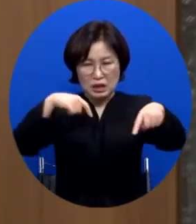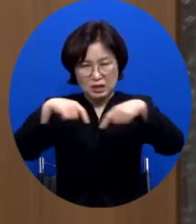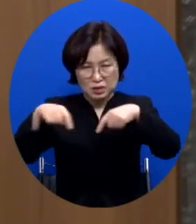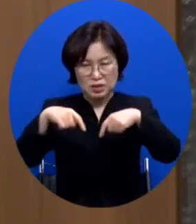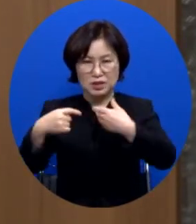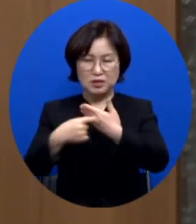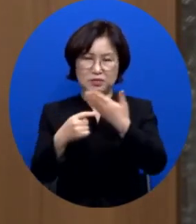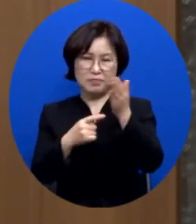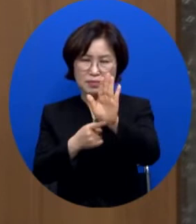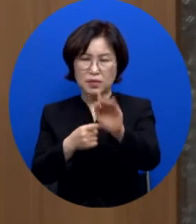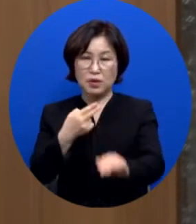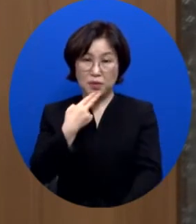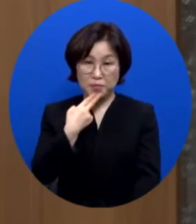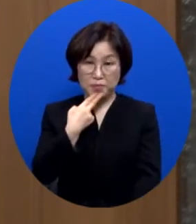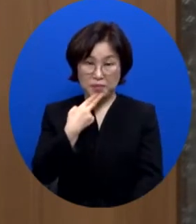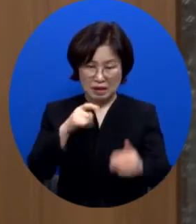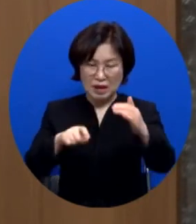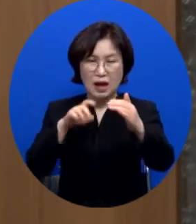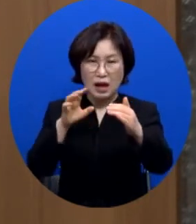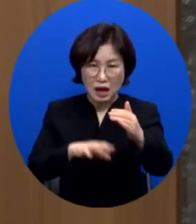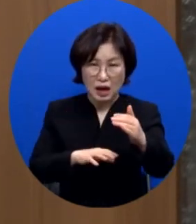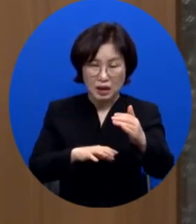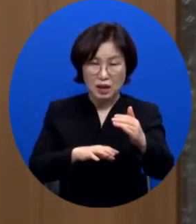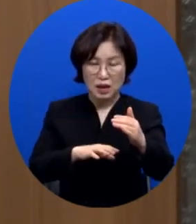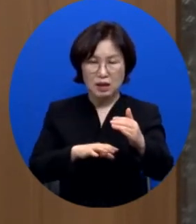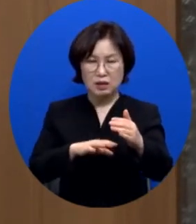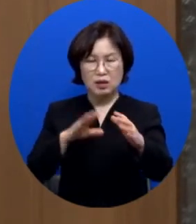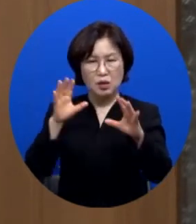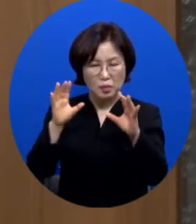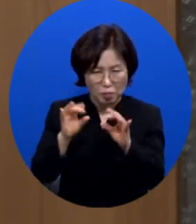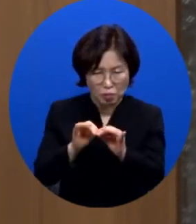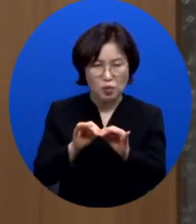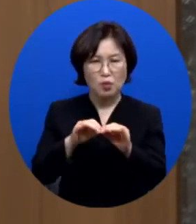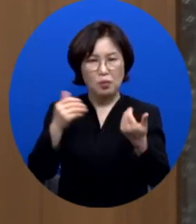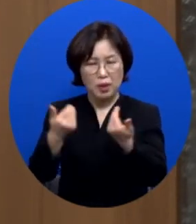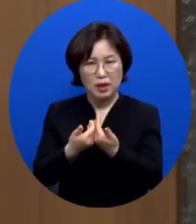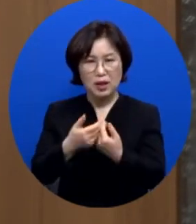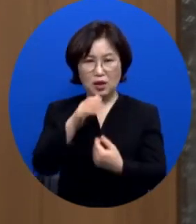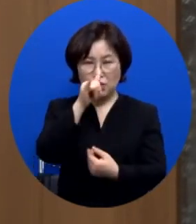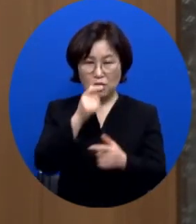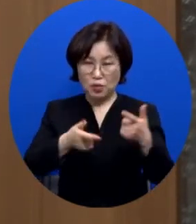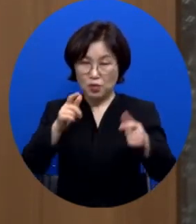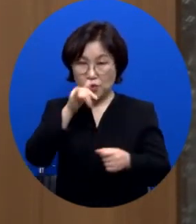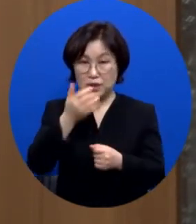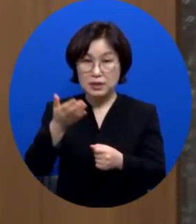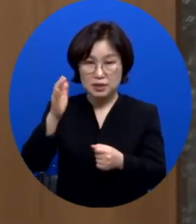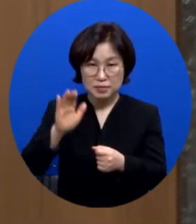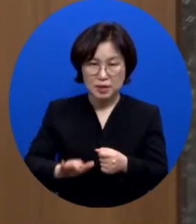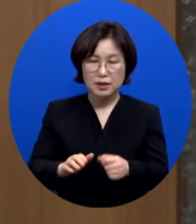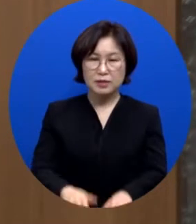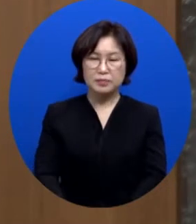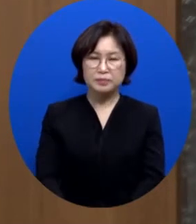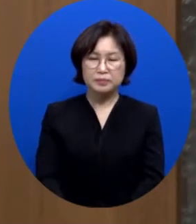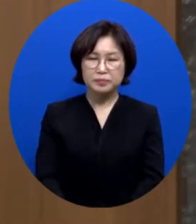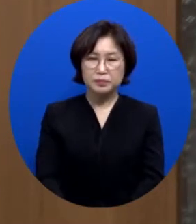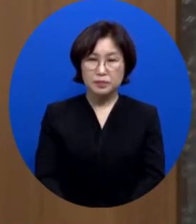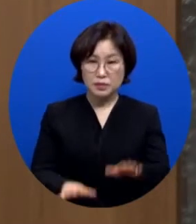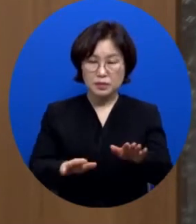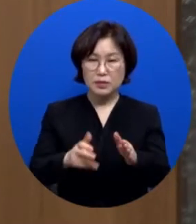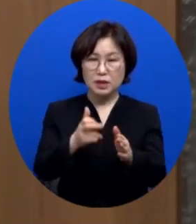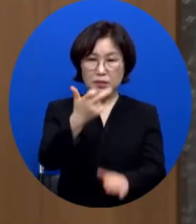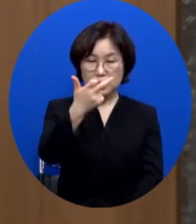드러내진 않았어요. 그러나 그 안에서는 언제나 찬반에 대한 우려가 있었습니다. 그럼에도 불구하고 이번에는